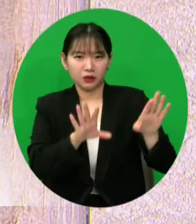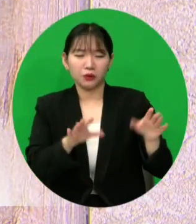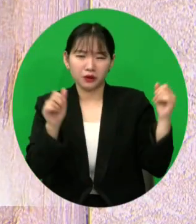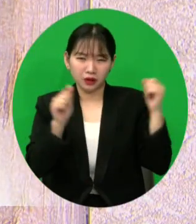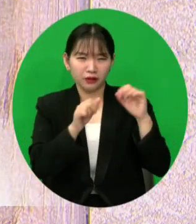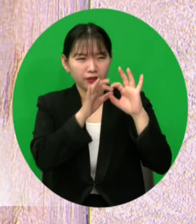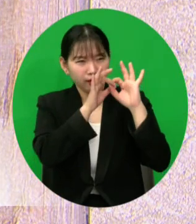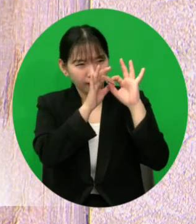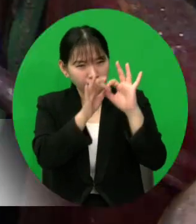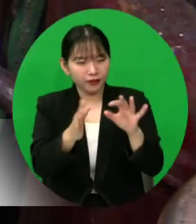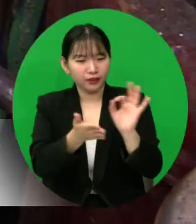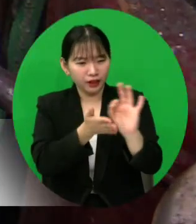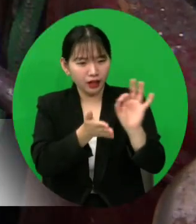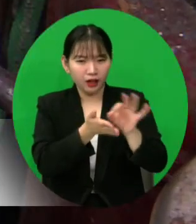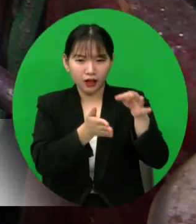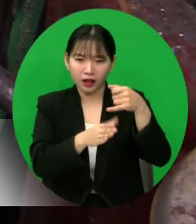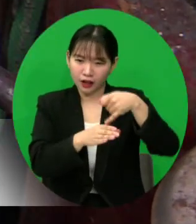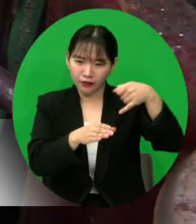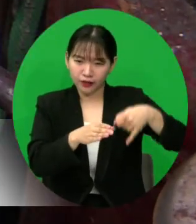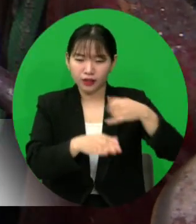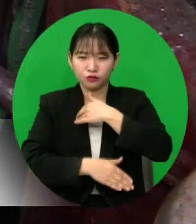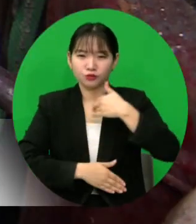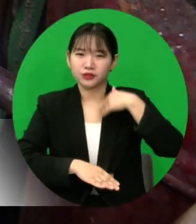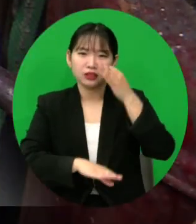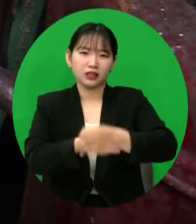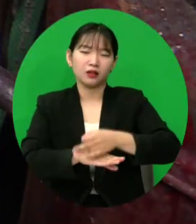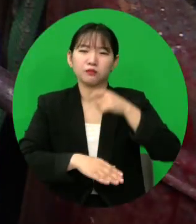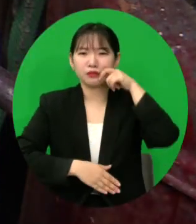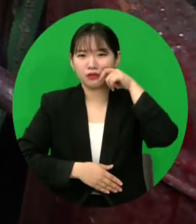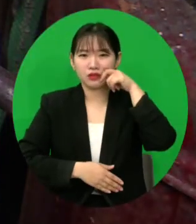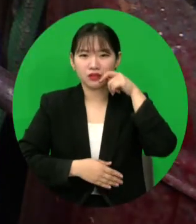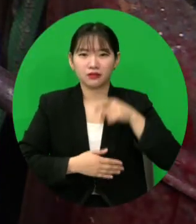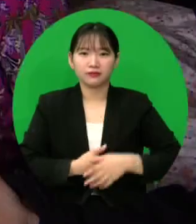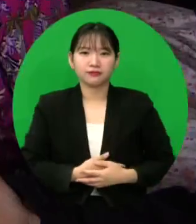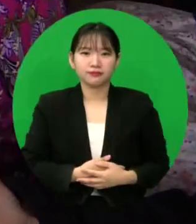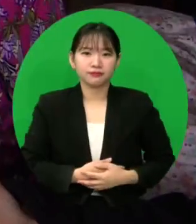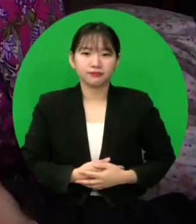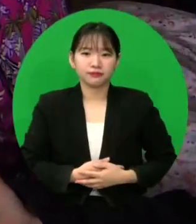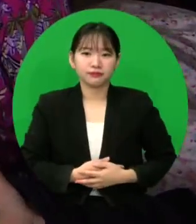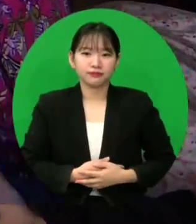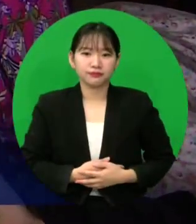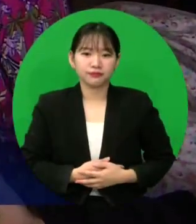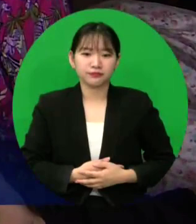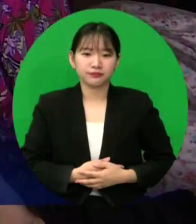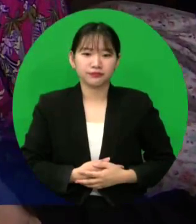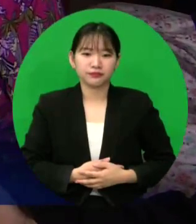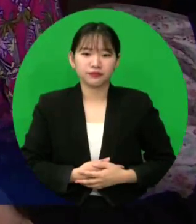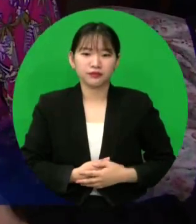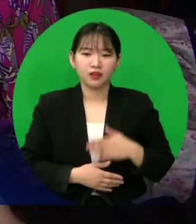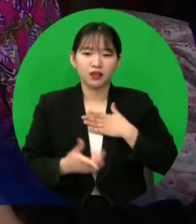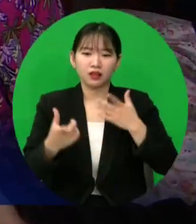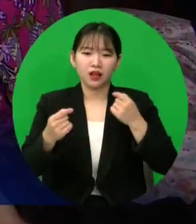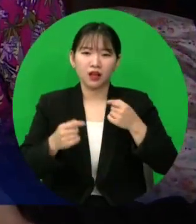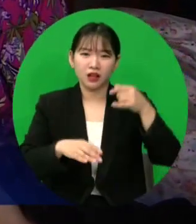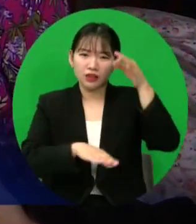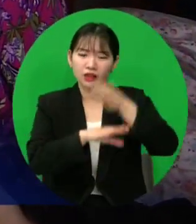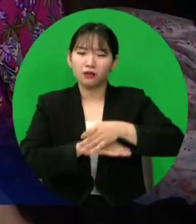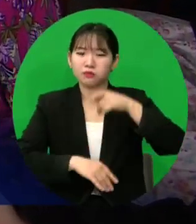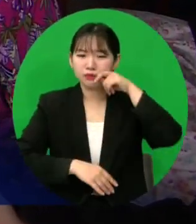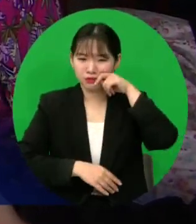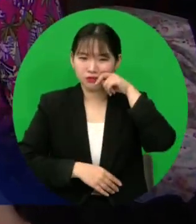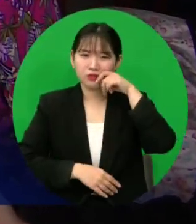겨울에 사용해야 할 연탄을 충분히 준비하지 못했기 때문입니다. 그러니까 이런 사람 들이도 못하고 일하고